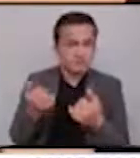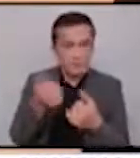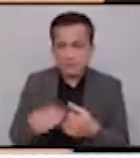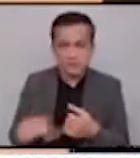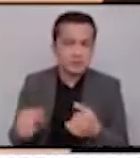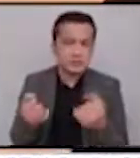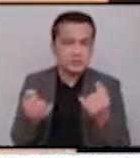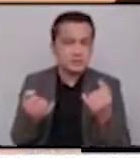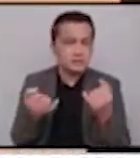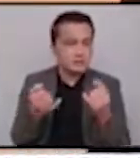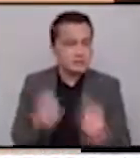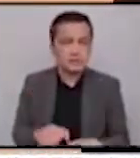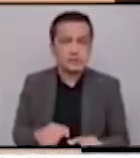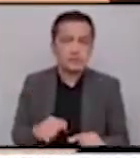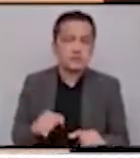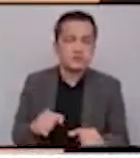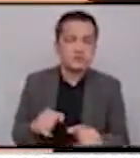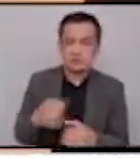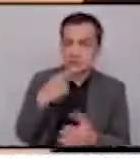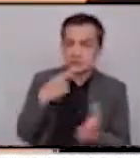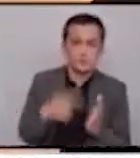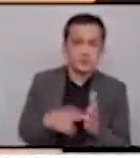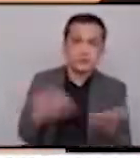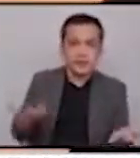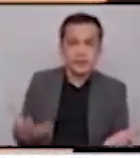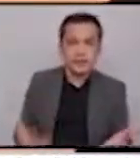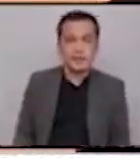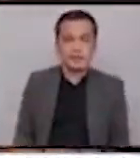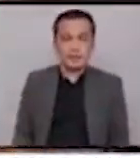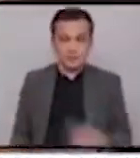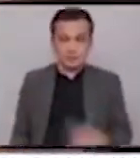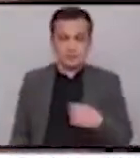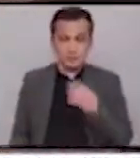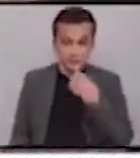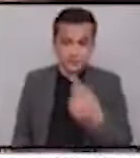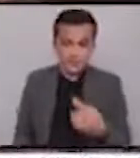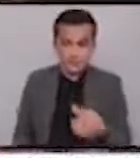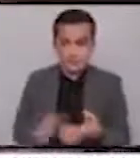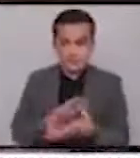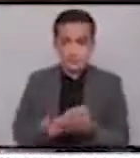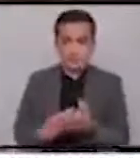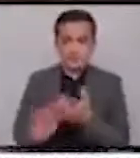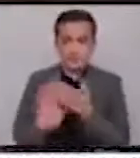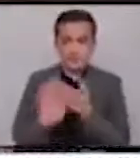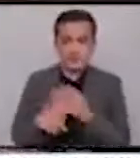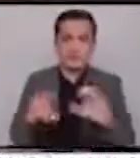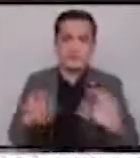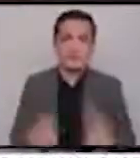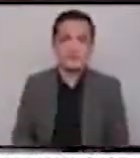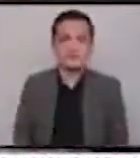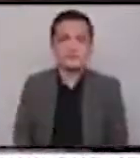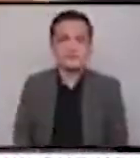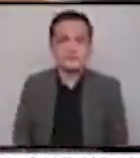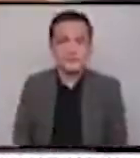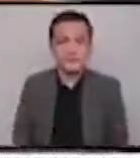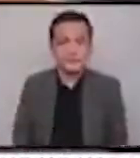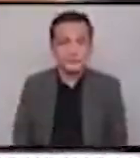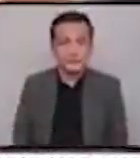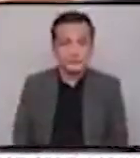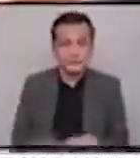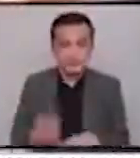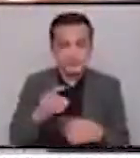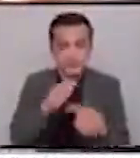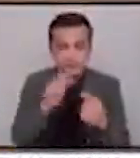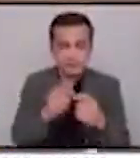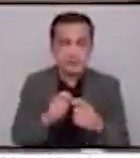So, masabi naman po nating maayos yung pagre-resume ng classes. Natsyempohan din ng DepEd ang pamimigay ng Quezon